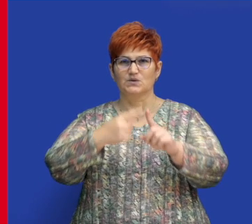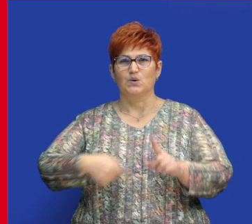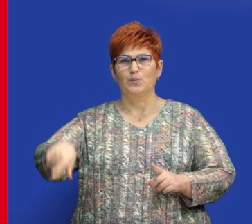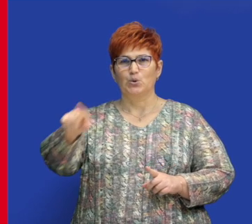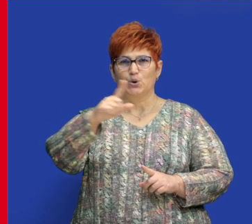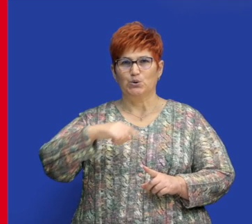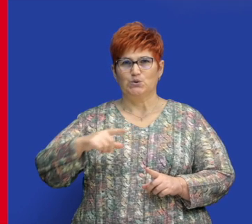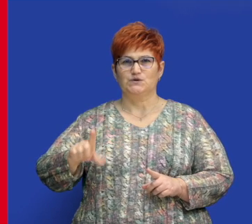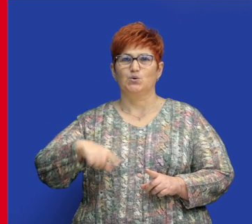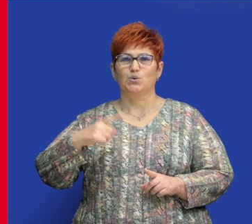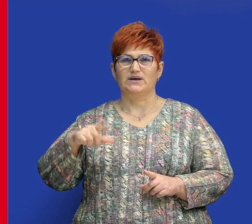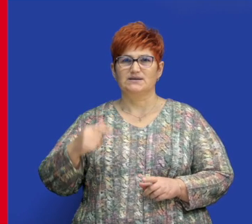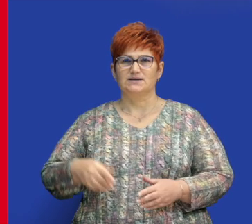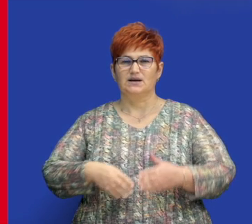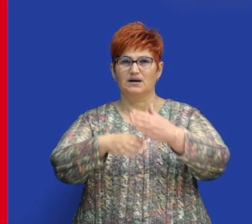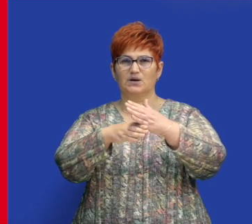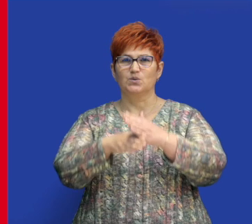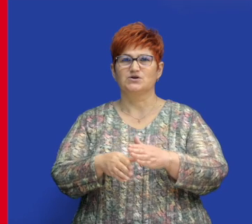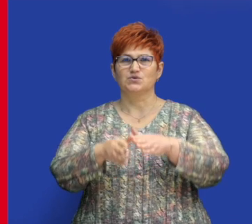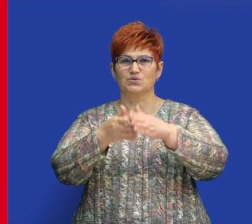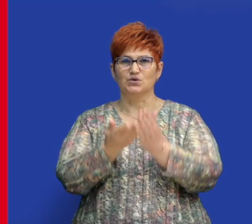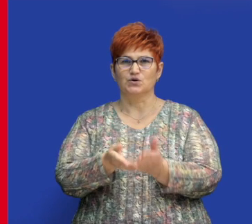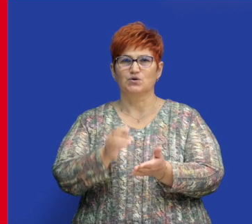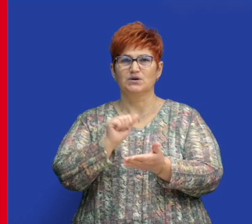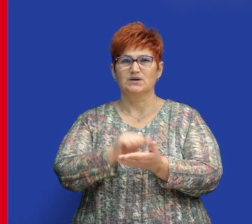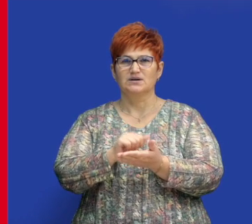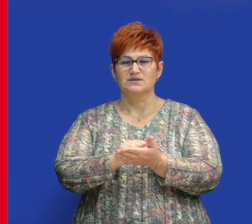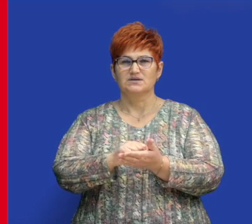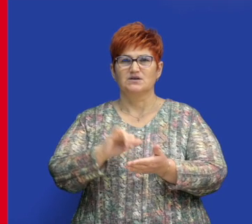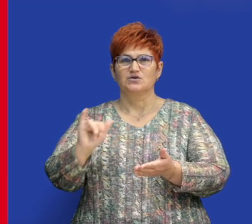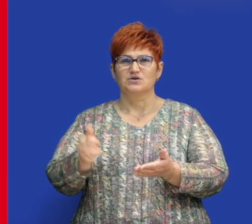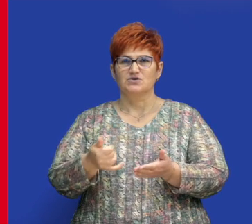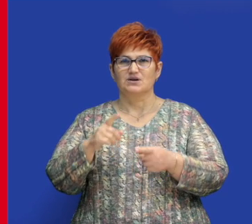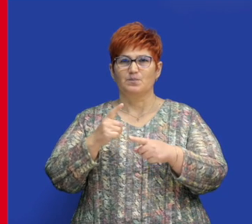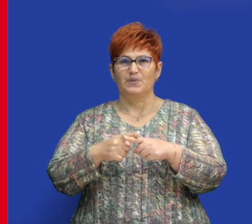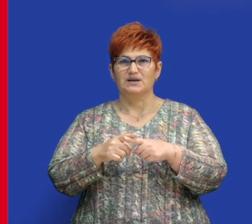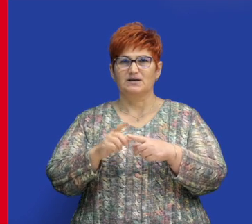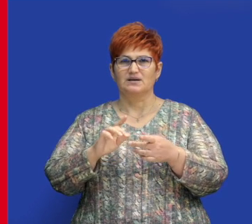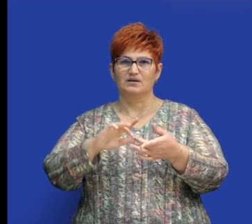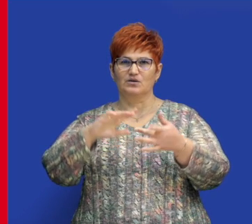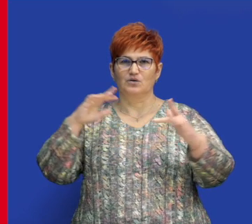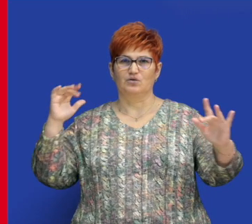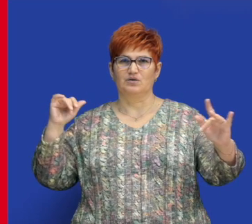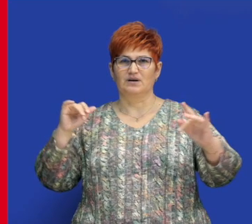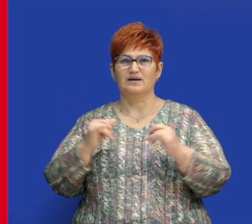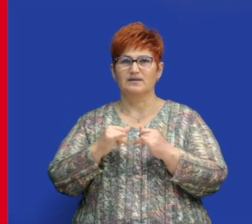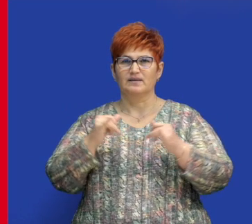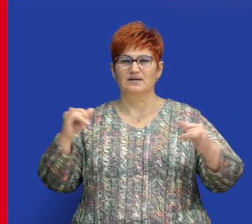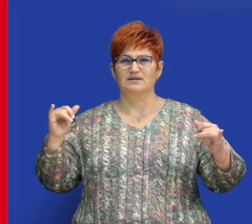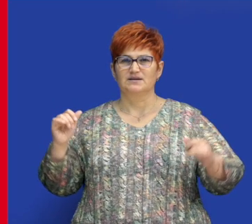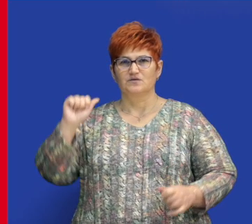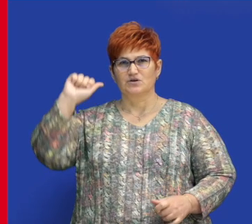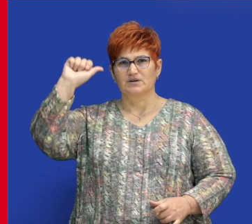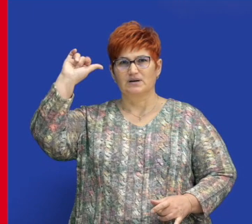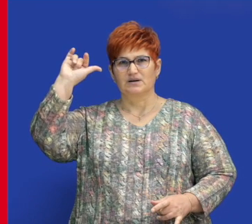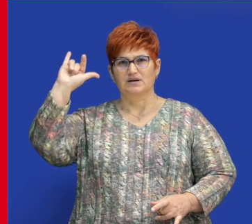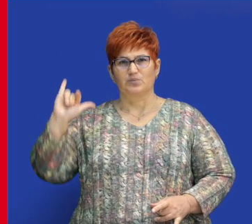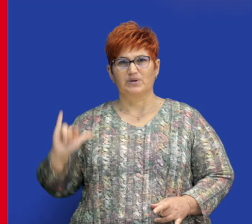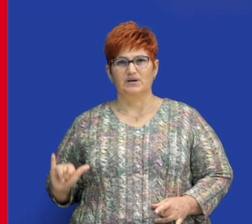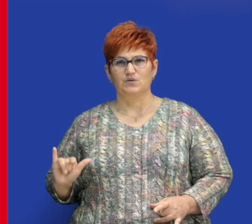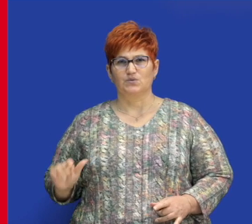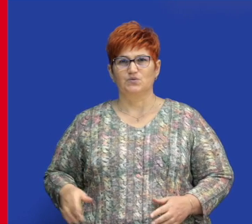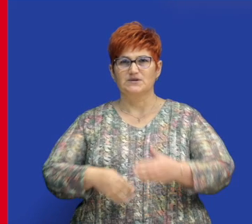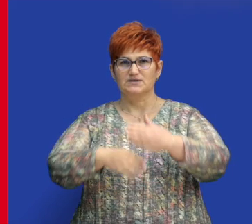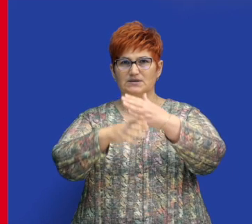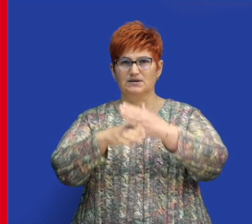miniszterelnök vezeti. A 185 fős szenátus mellett a 212 fős képviselőház működik.